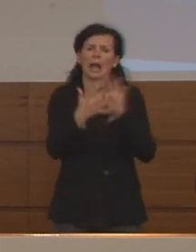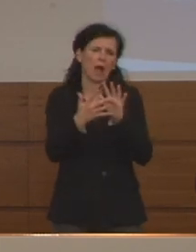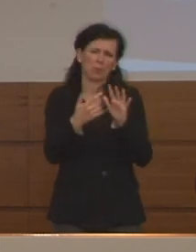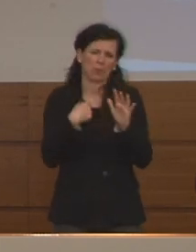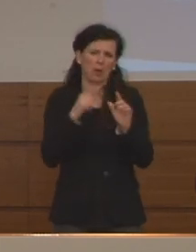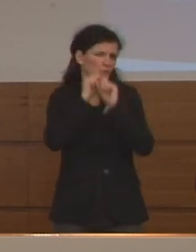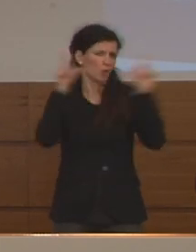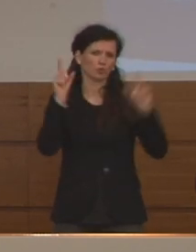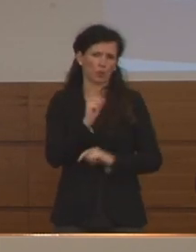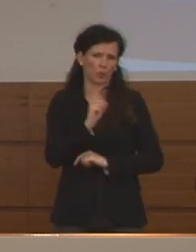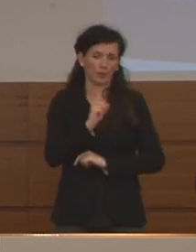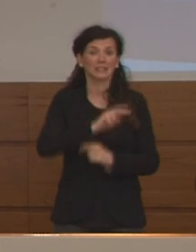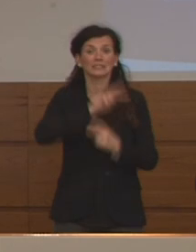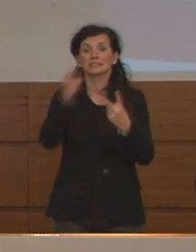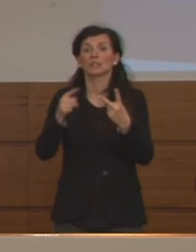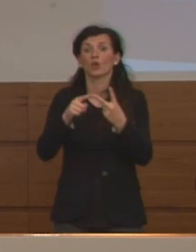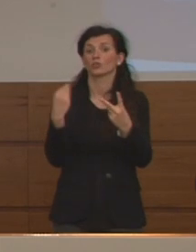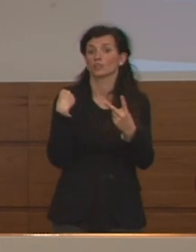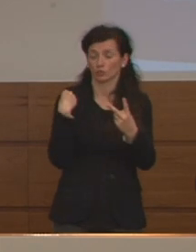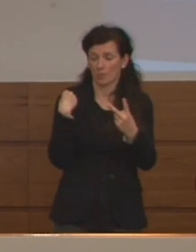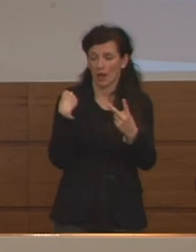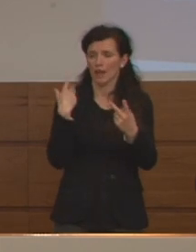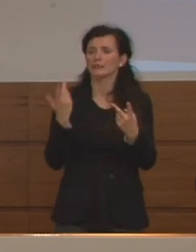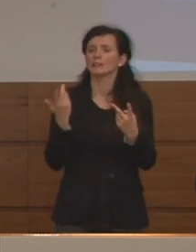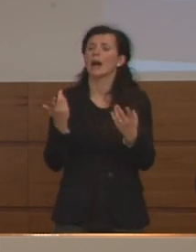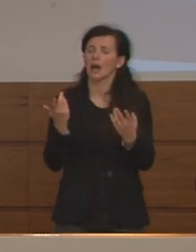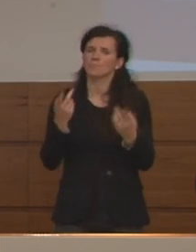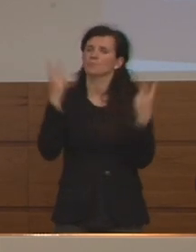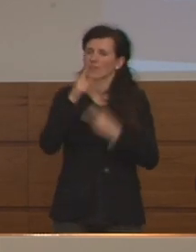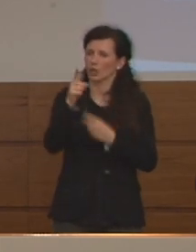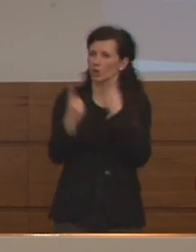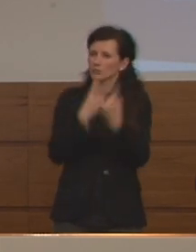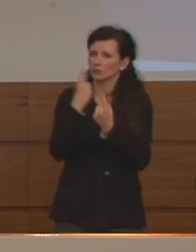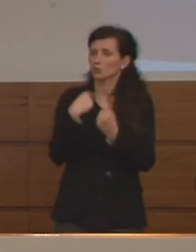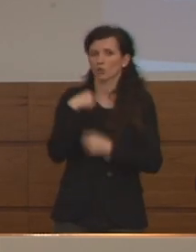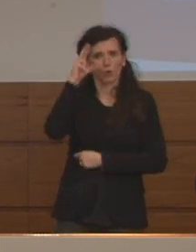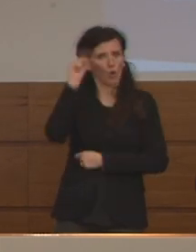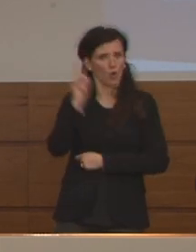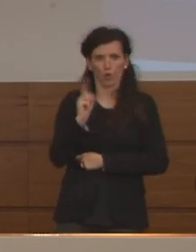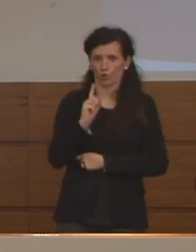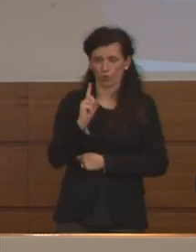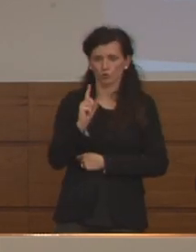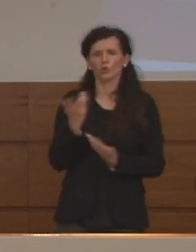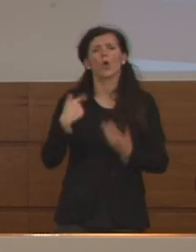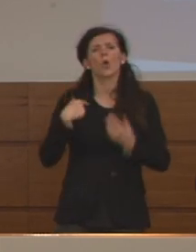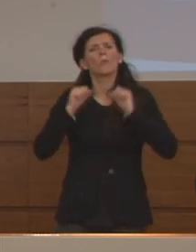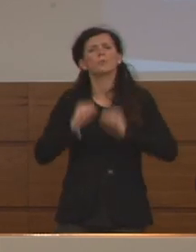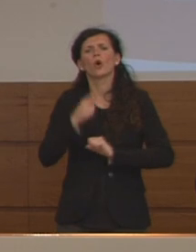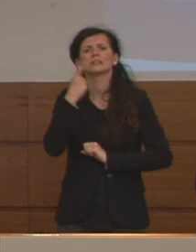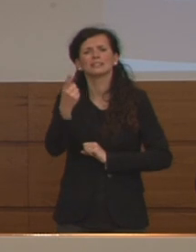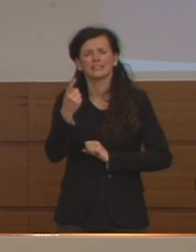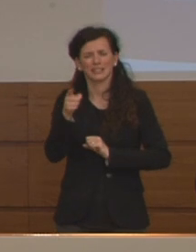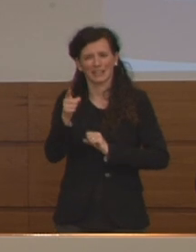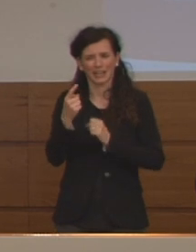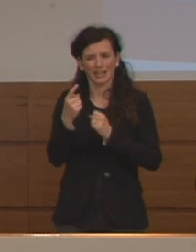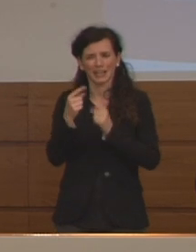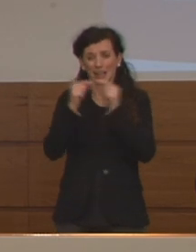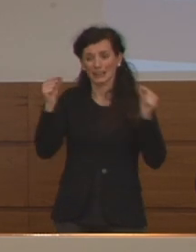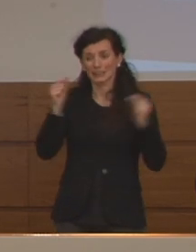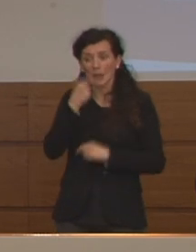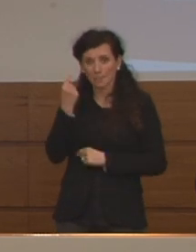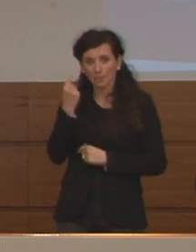l'altro aspetto quello dei tamponi anche qui ora non conosco bene il caso specifico quello che le posso dire che va sempre considerato il fatto che